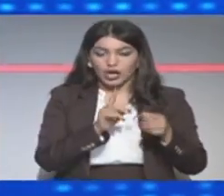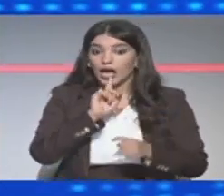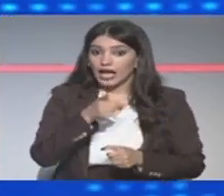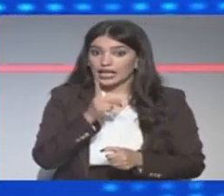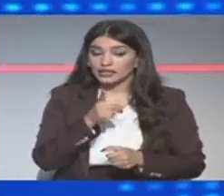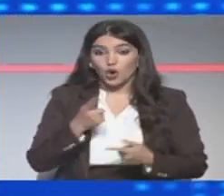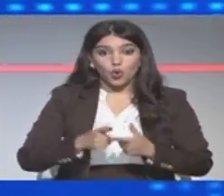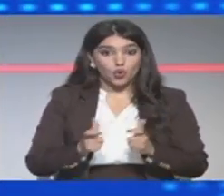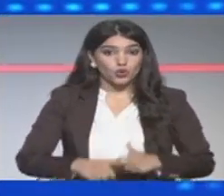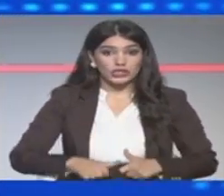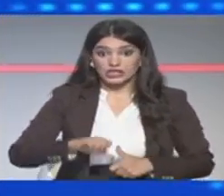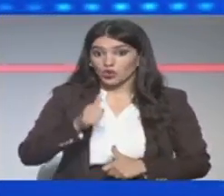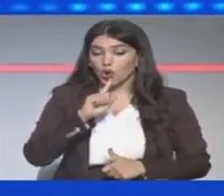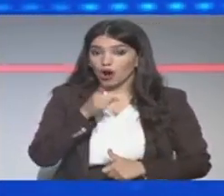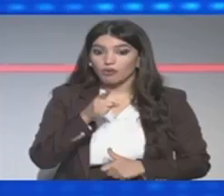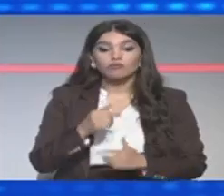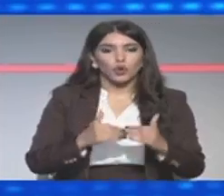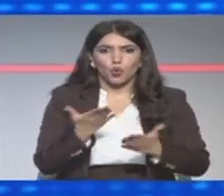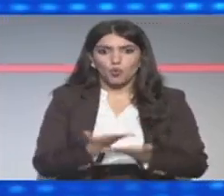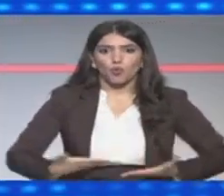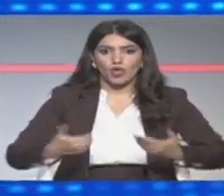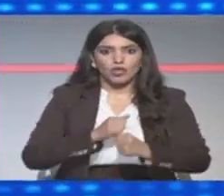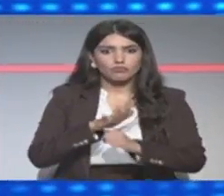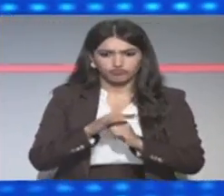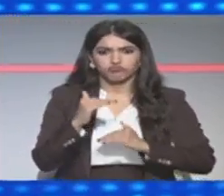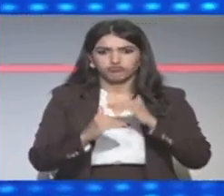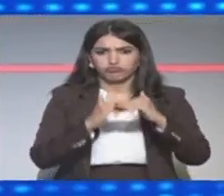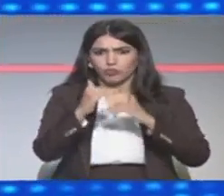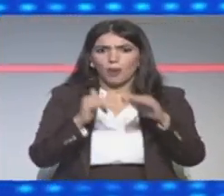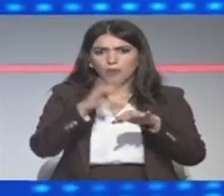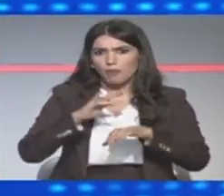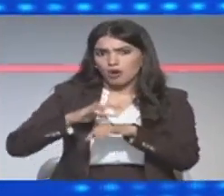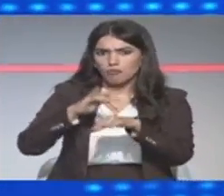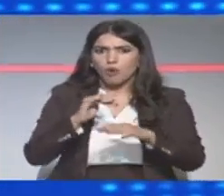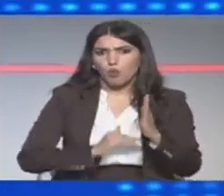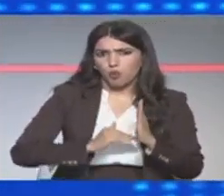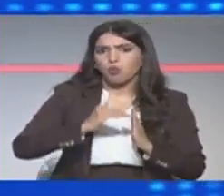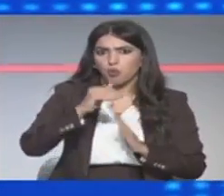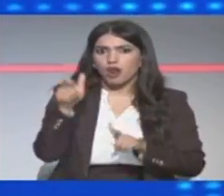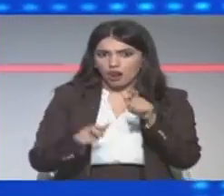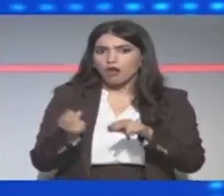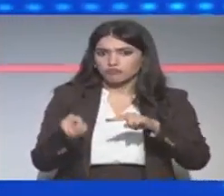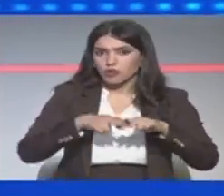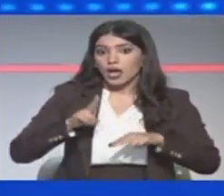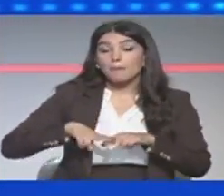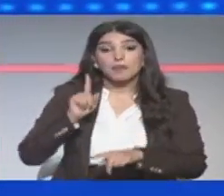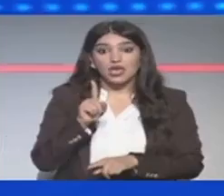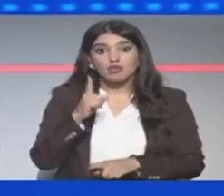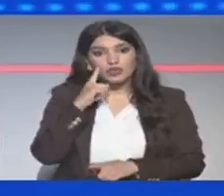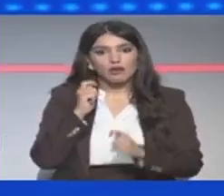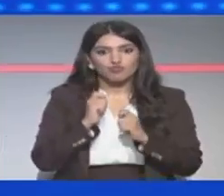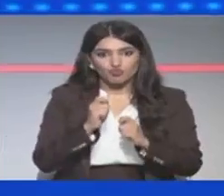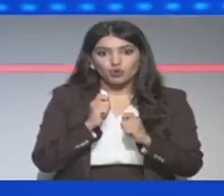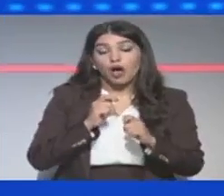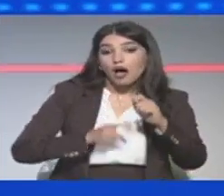المشيشي يأتي فيما يشهد الوضع الوبائي تطورا على مستوى عدد الإصابات والوفيات وتحذيرات من مزيد تأزمه.